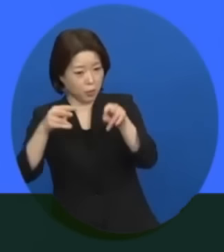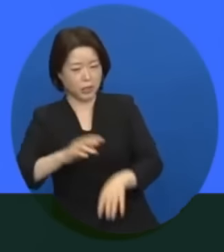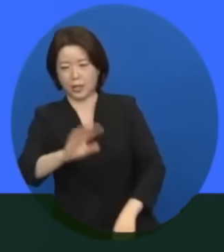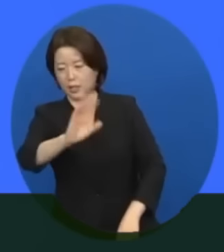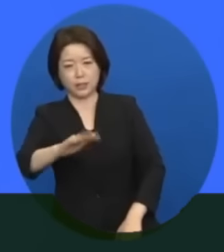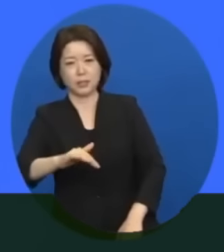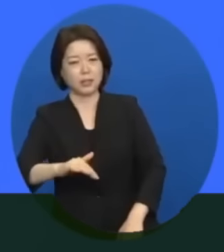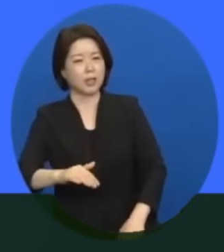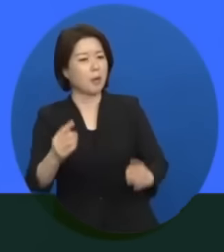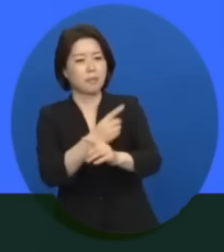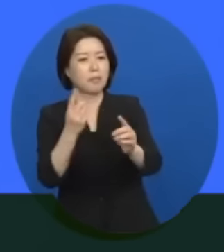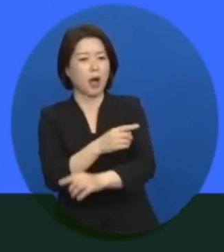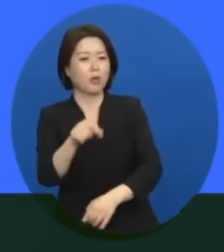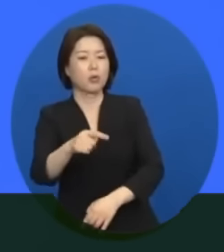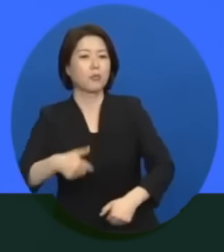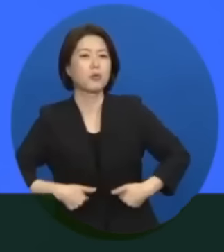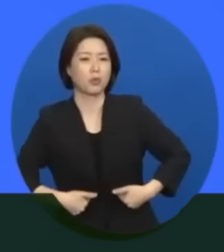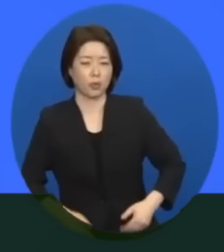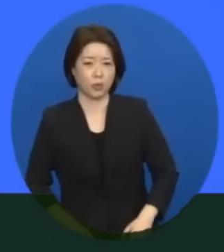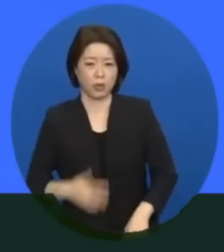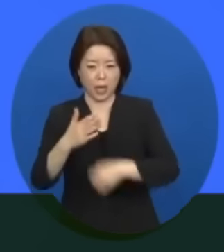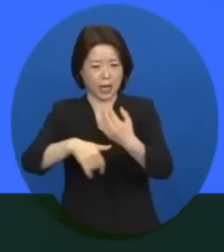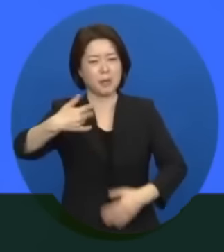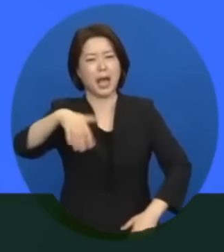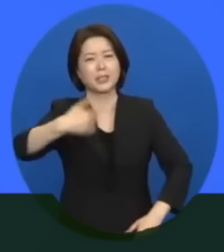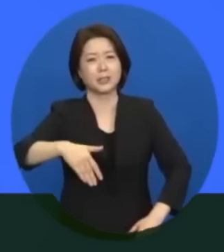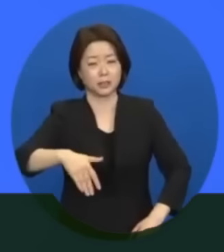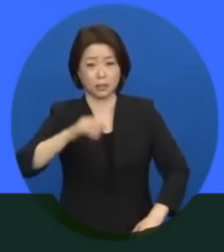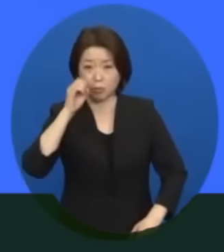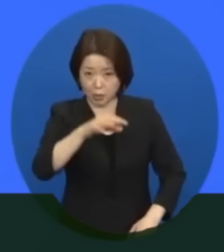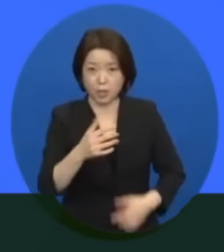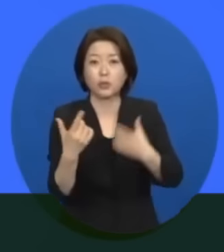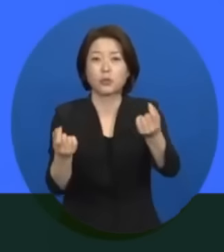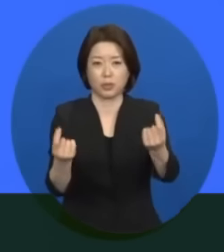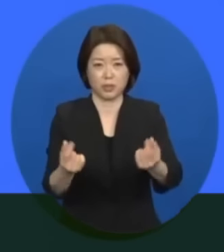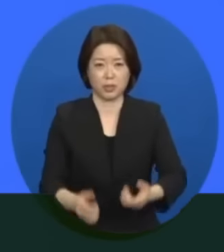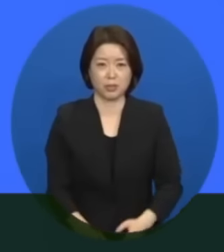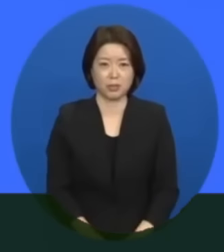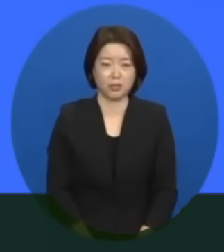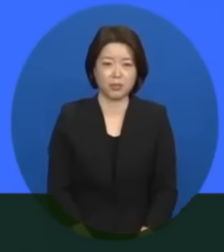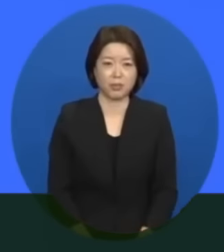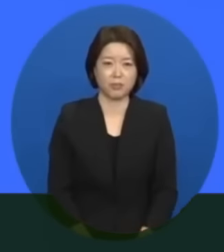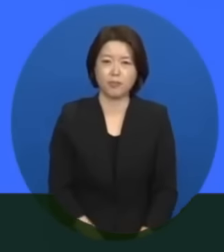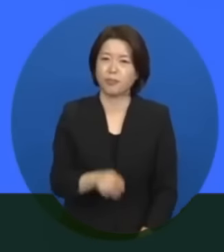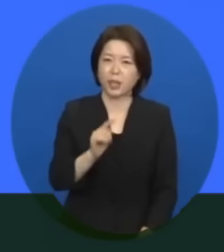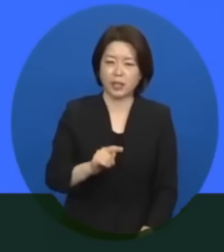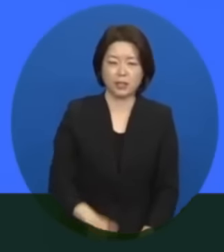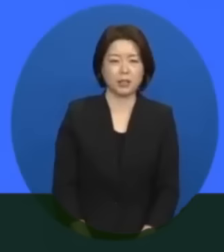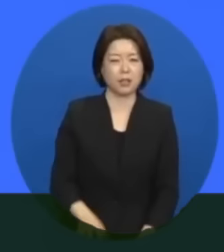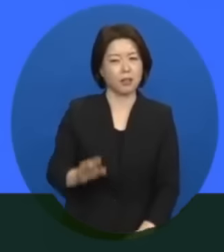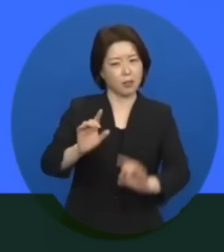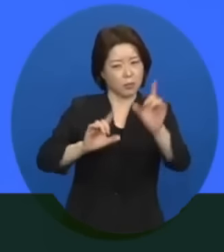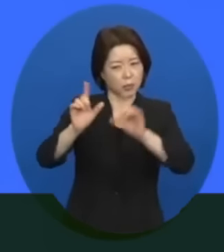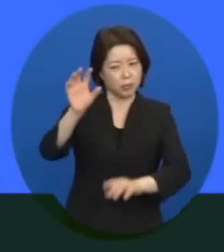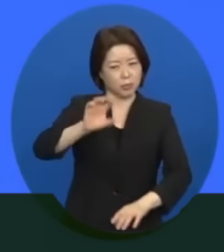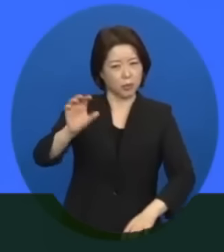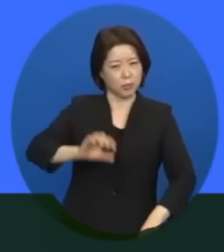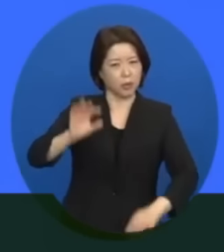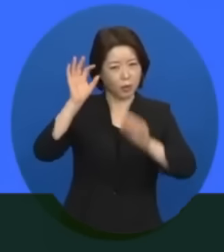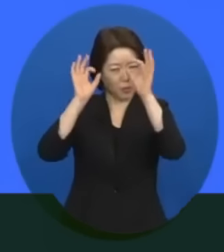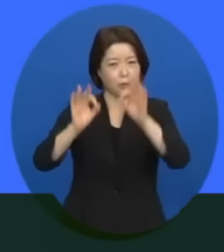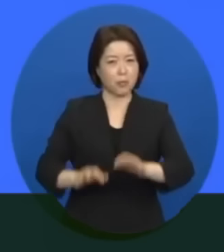같은데 주님은 아직은 아니라고 하는 것입니다 이것이 패턴이에요 모세가